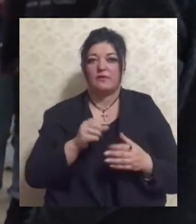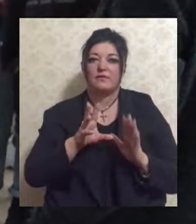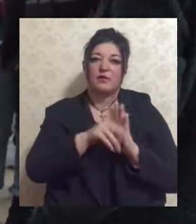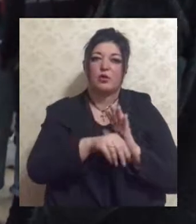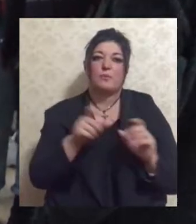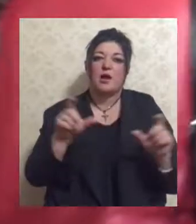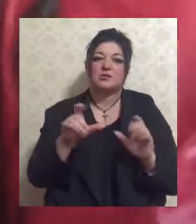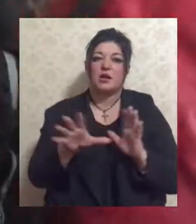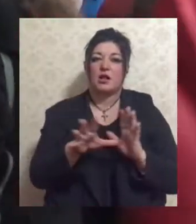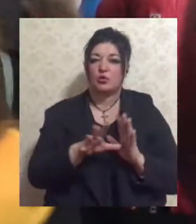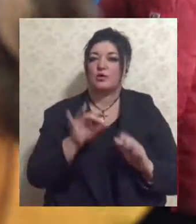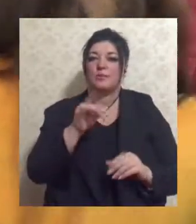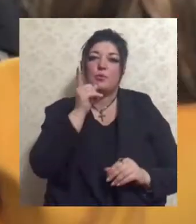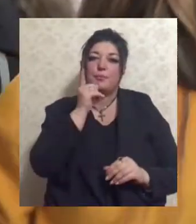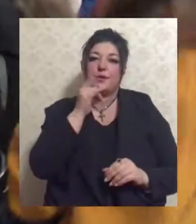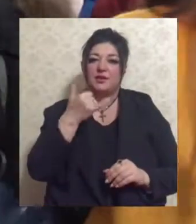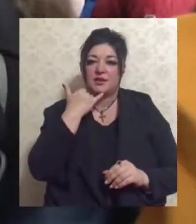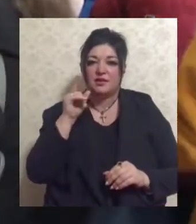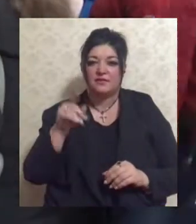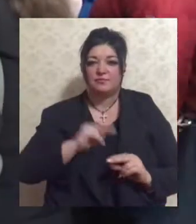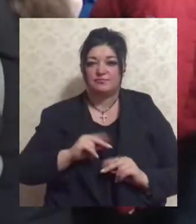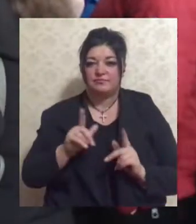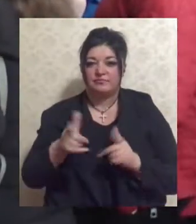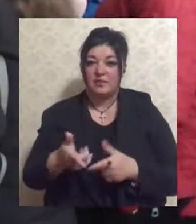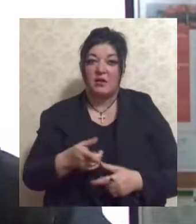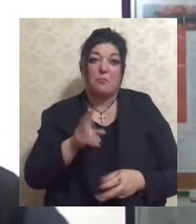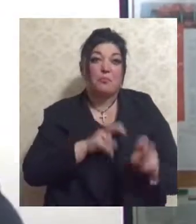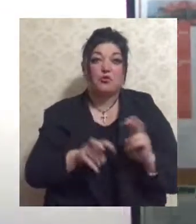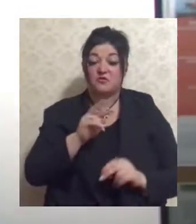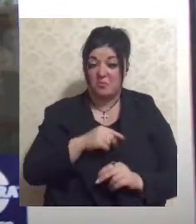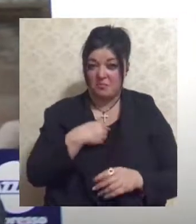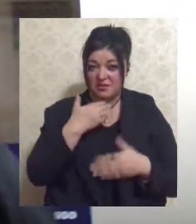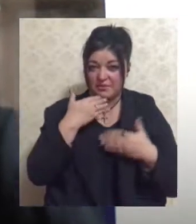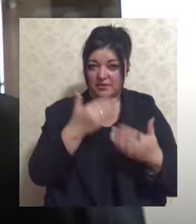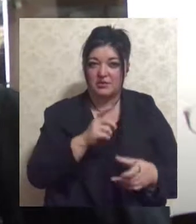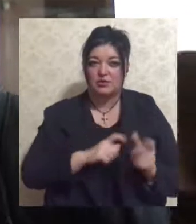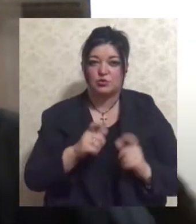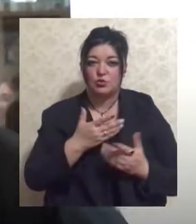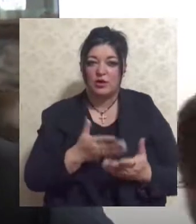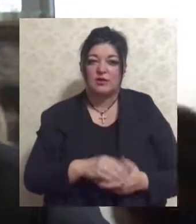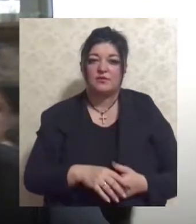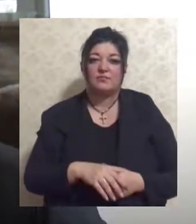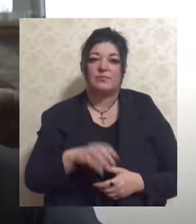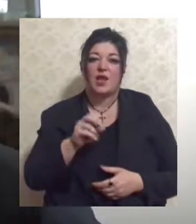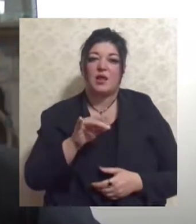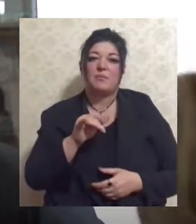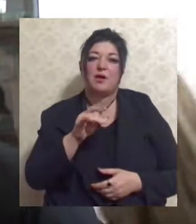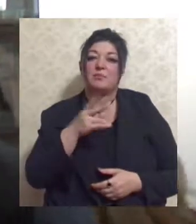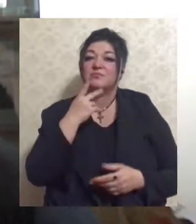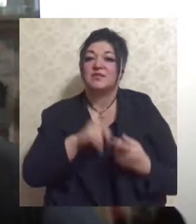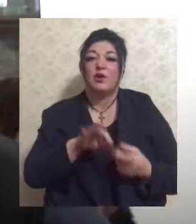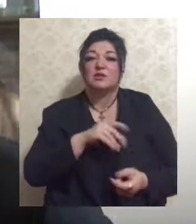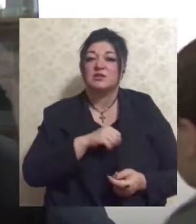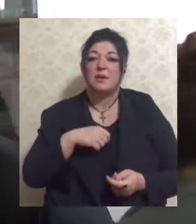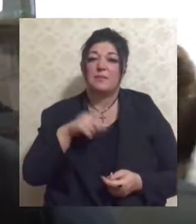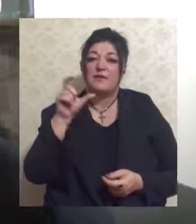та мобільних телефонів. Про досвід пошуків роботи ми запитали студентів. Ну, це залежить від самого чоловіка. Якщо, наприклад, він може